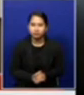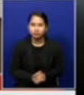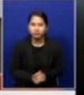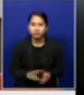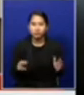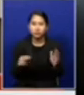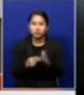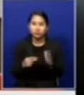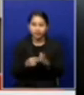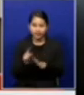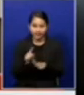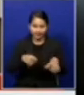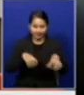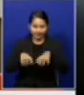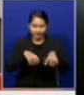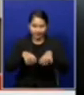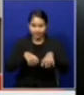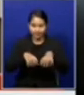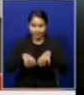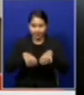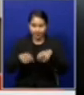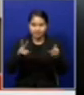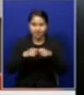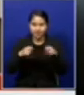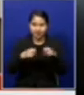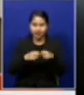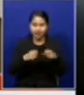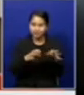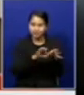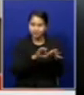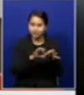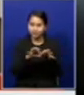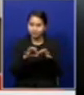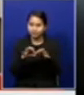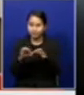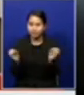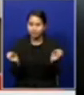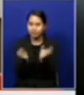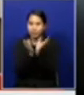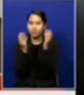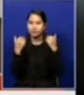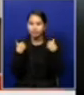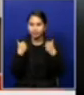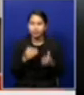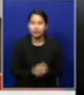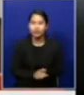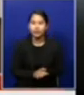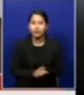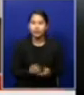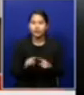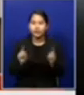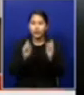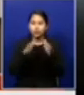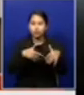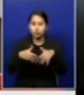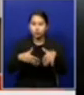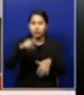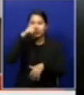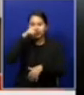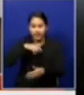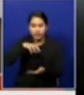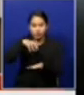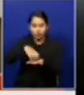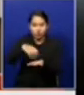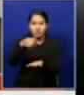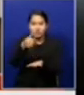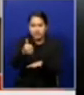ยทำให้การบริหารเนี่ยมันมีปัญหาไปหมดทุกระบบเพียงแต่คนไทยโชคดี